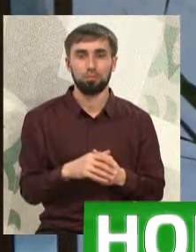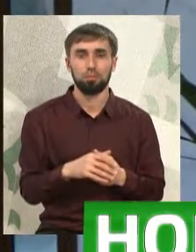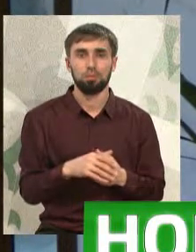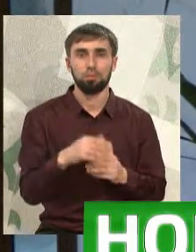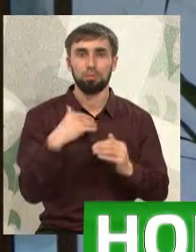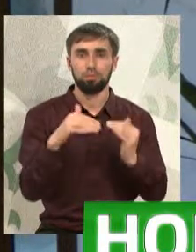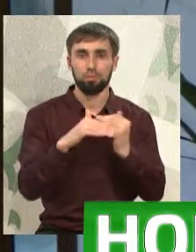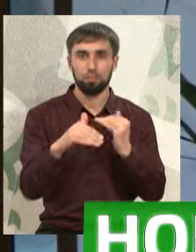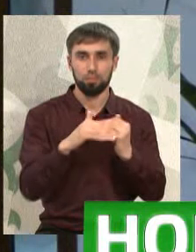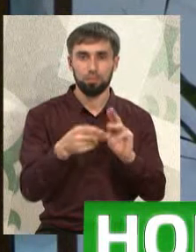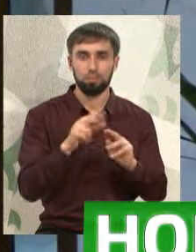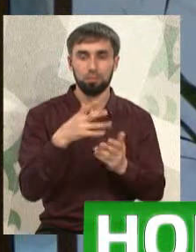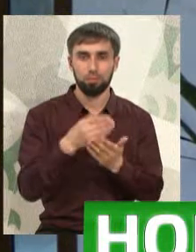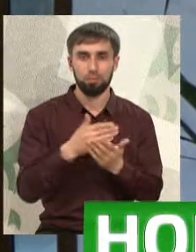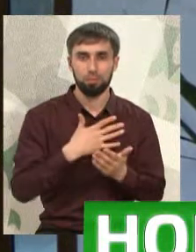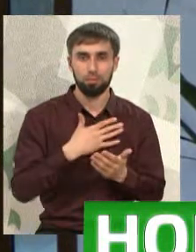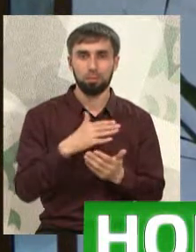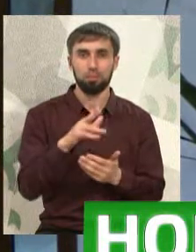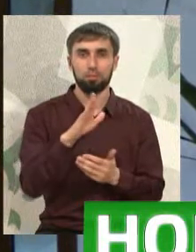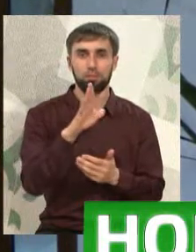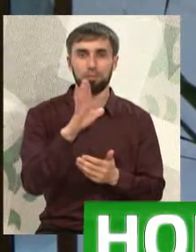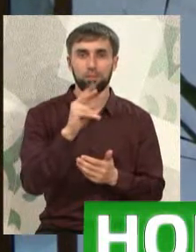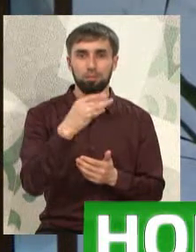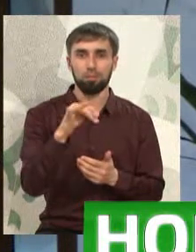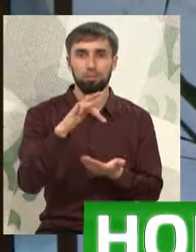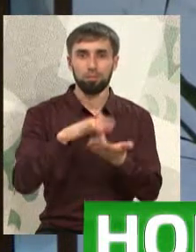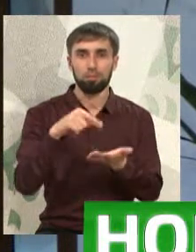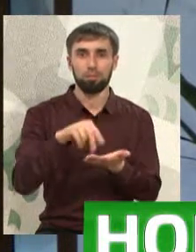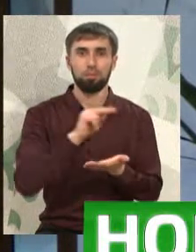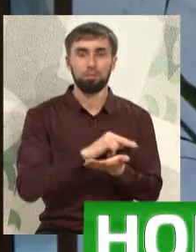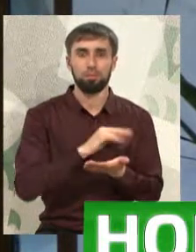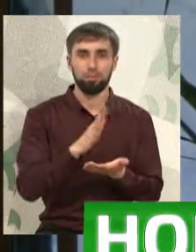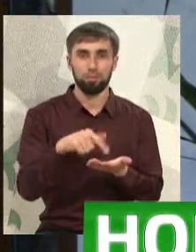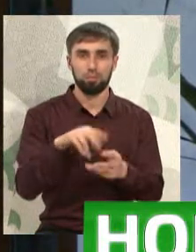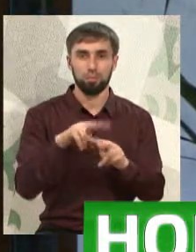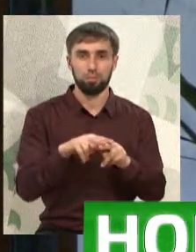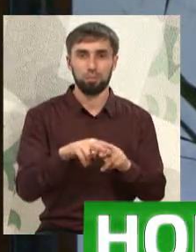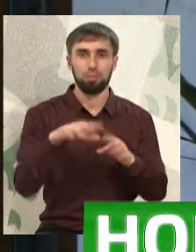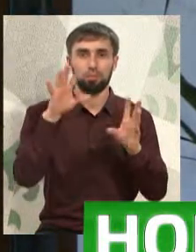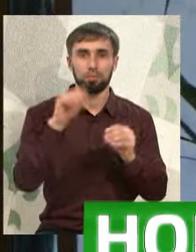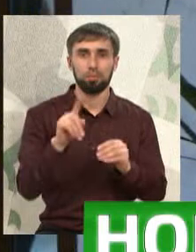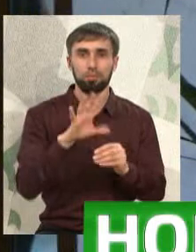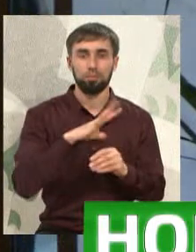площадки, на котором этот единый волонтерский центр будет работать. Все организационные моменты, там